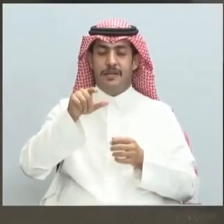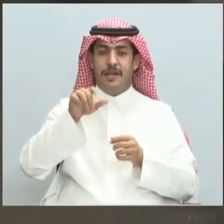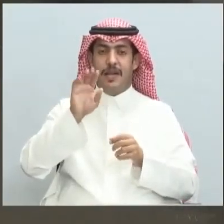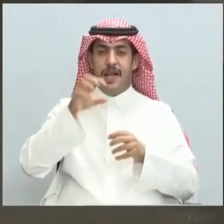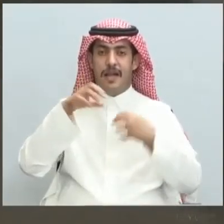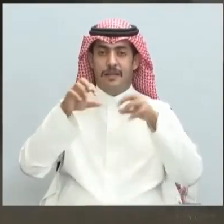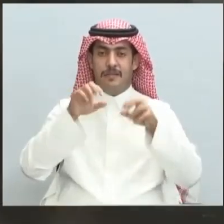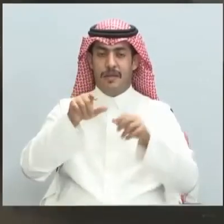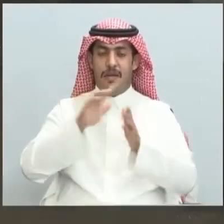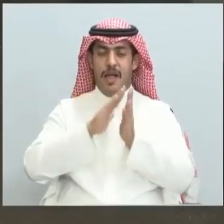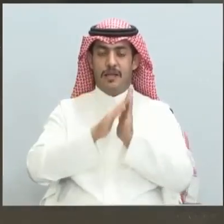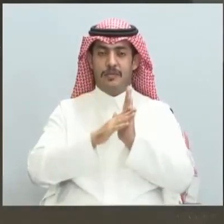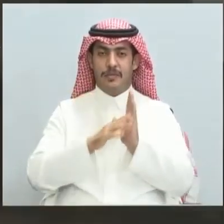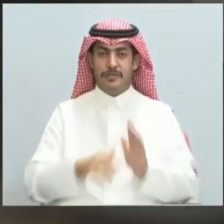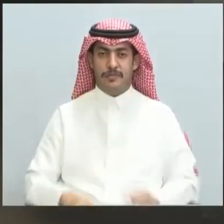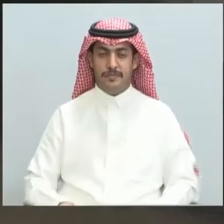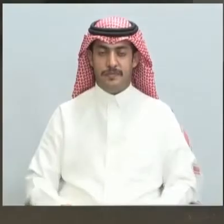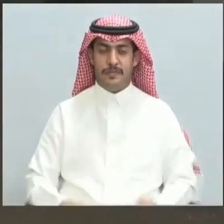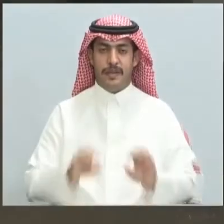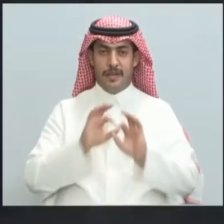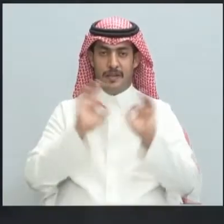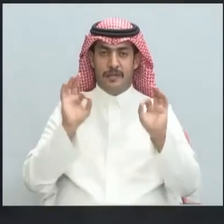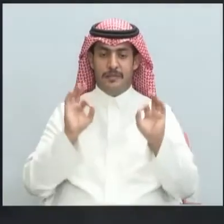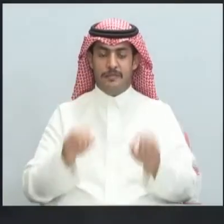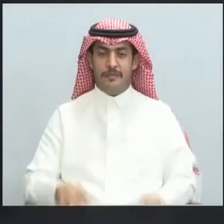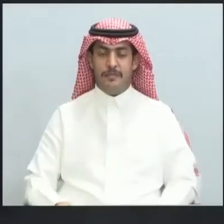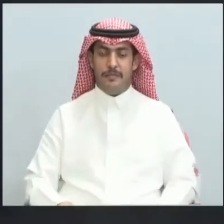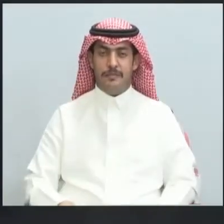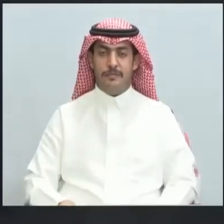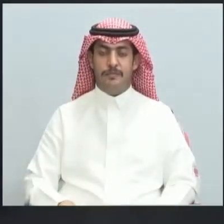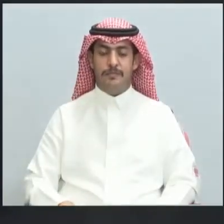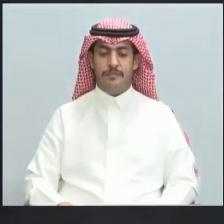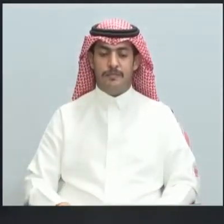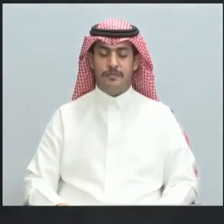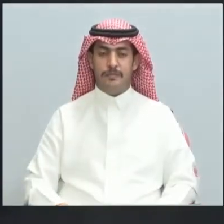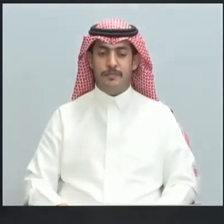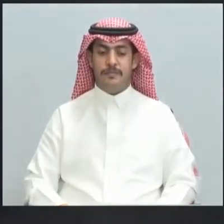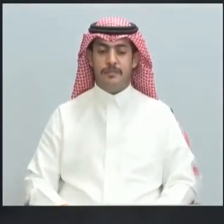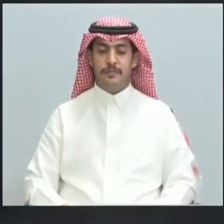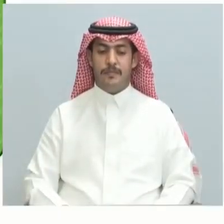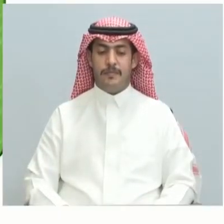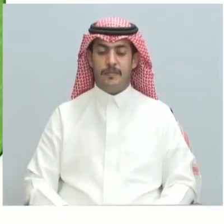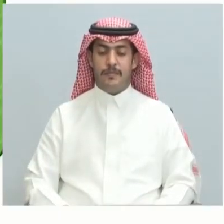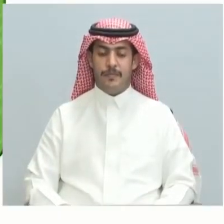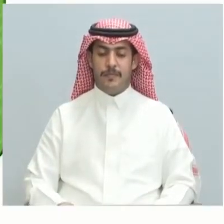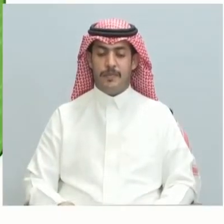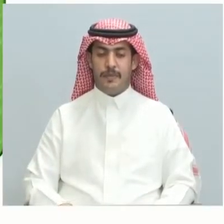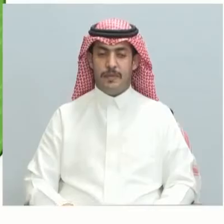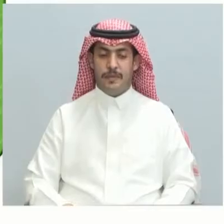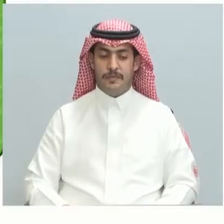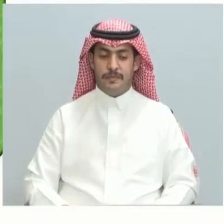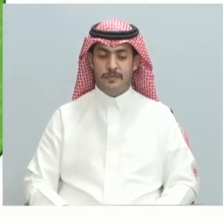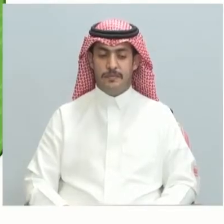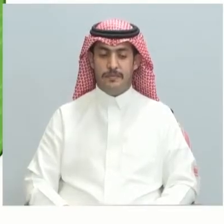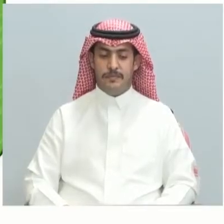اجزاء هو المظلل نفذته هذه الخطوات مبدعين بارك الله فيكم اذا كما راينا هذه